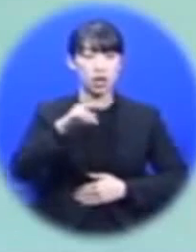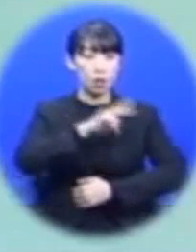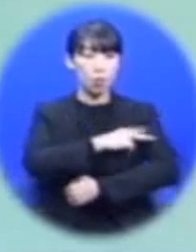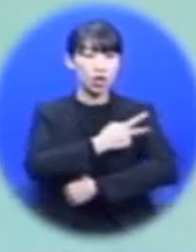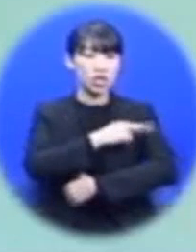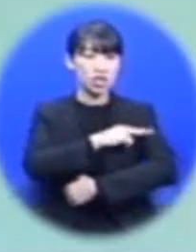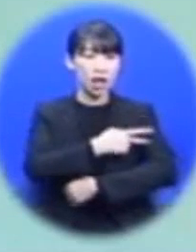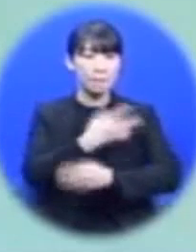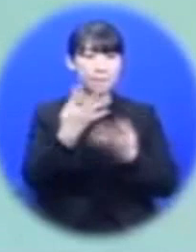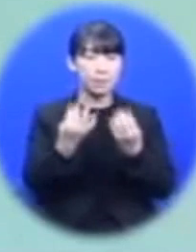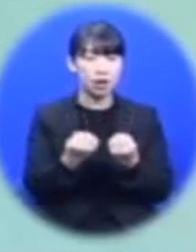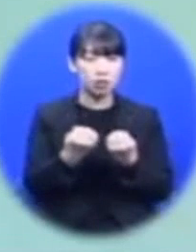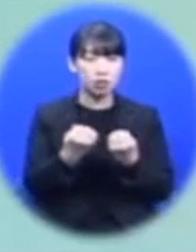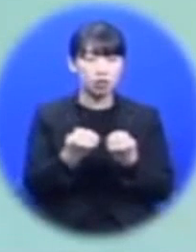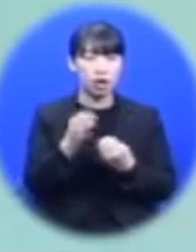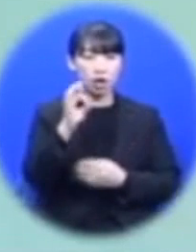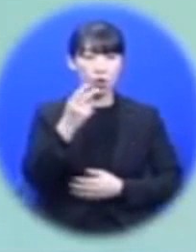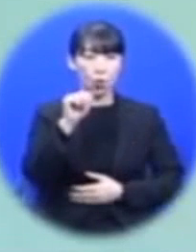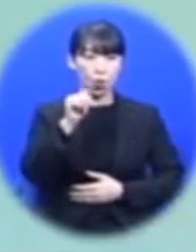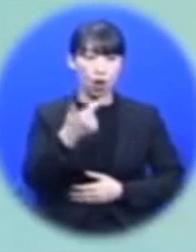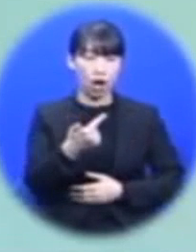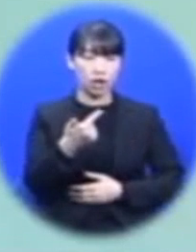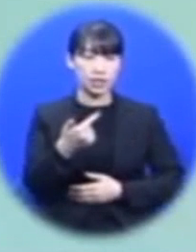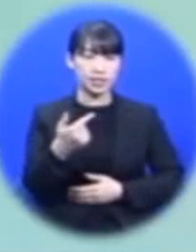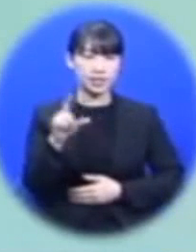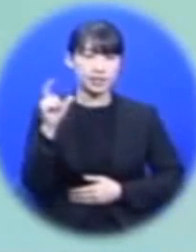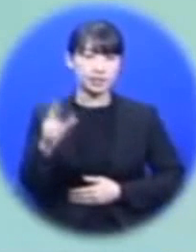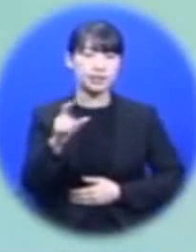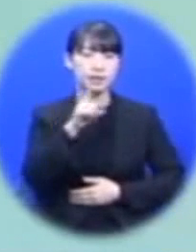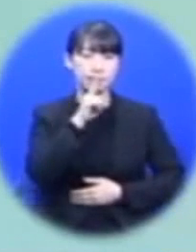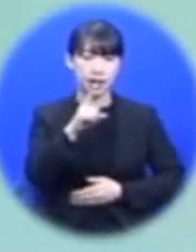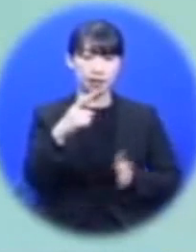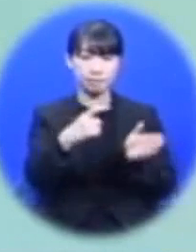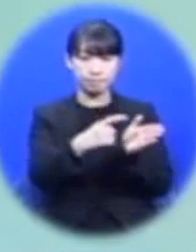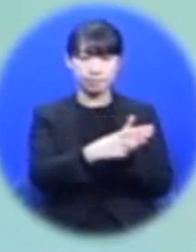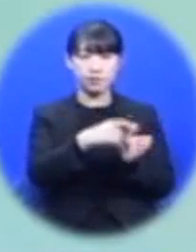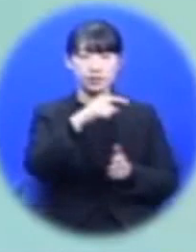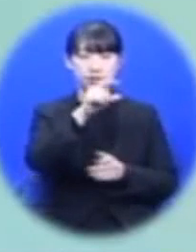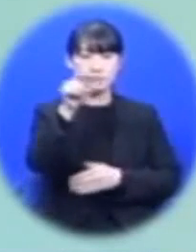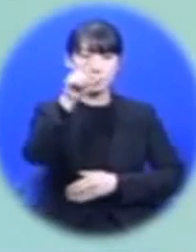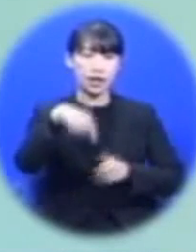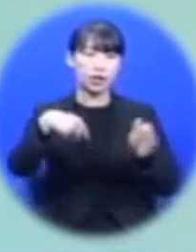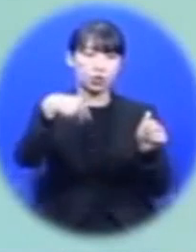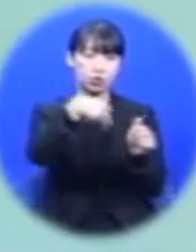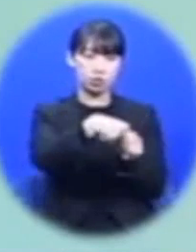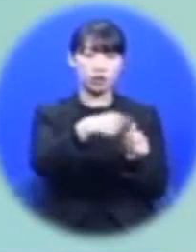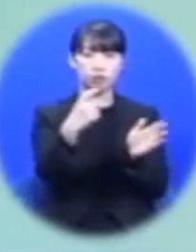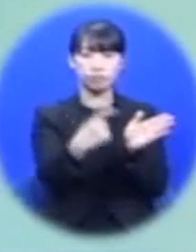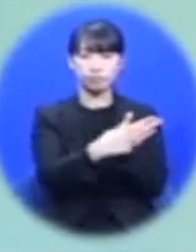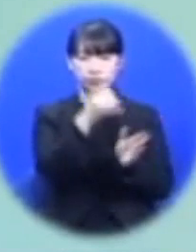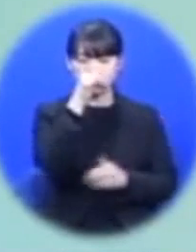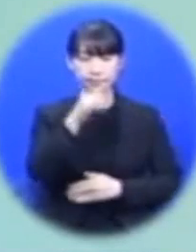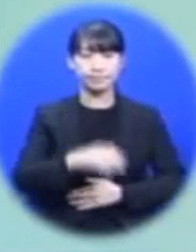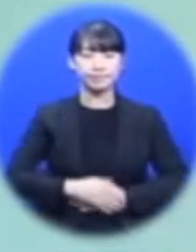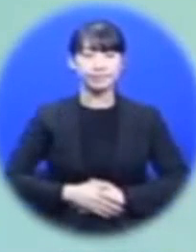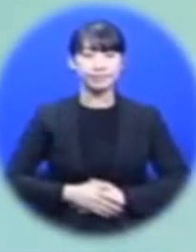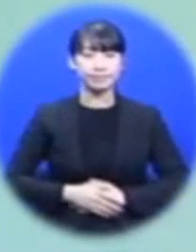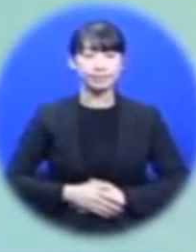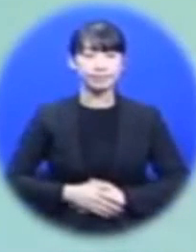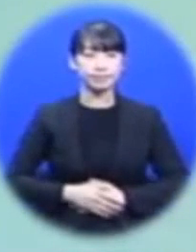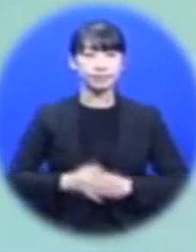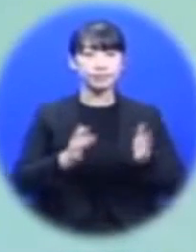사도 요한이 굳이이 피로 나셨다는 것을 강조했습니다 예수님이 실제로